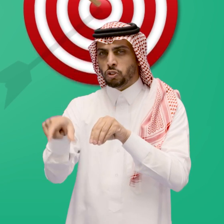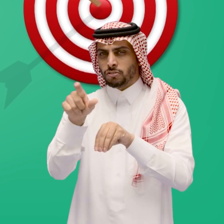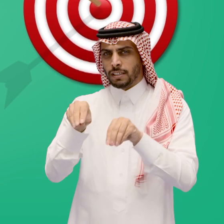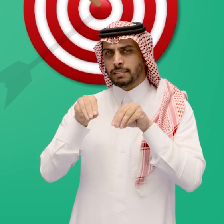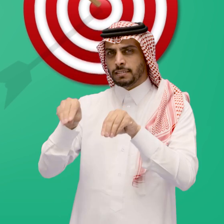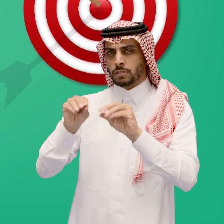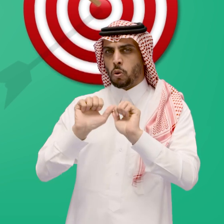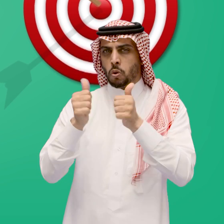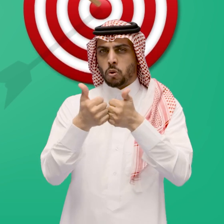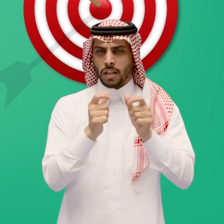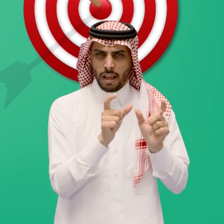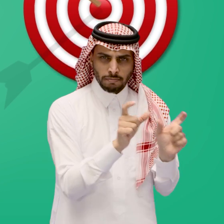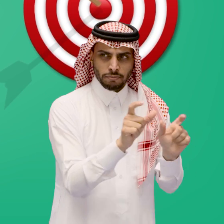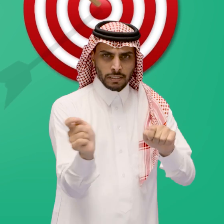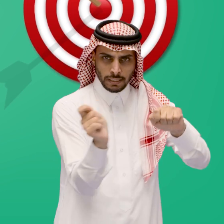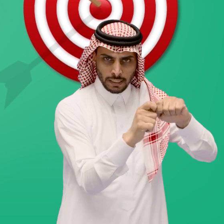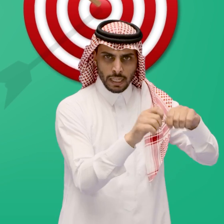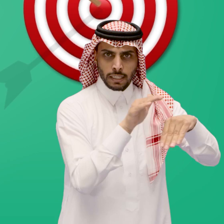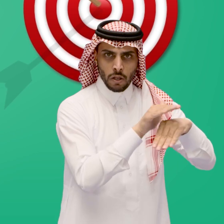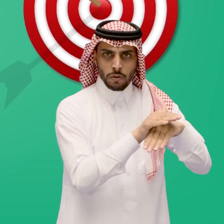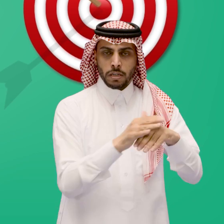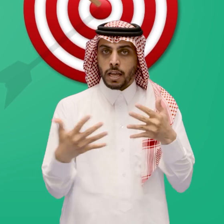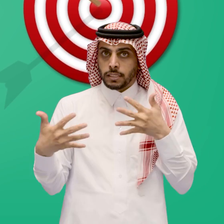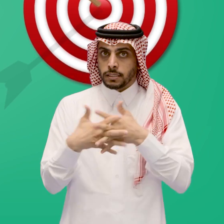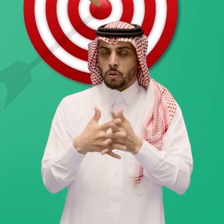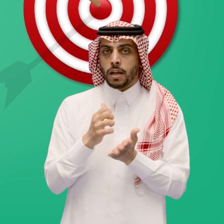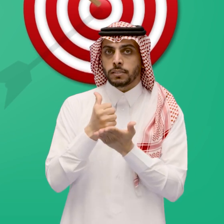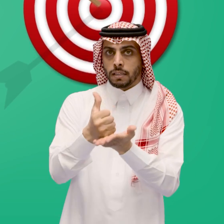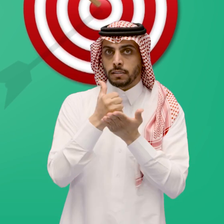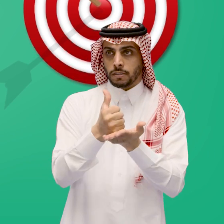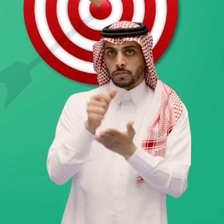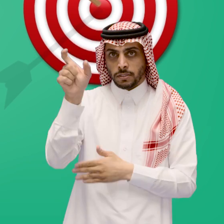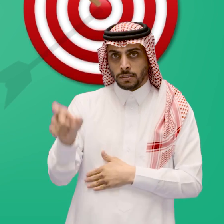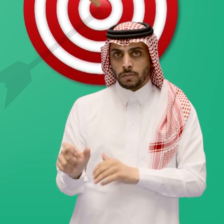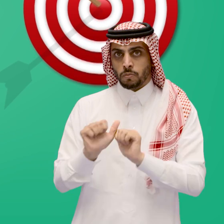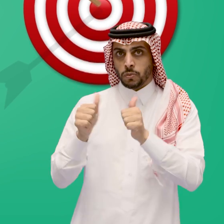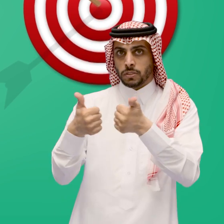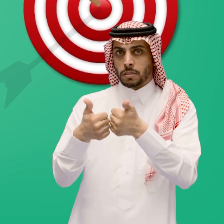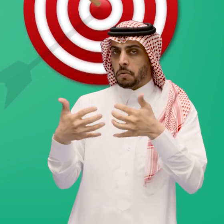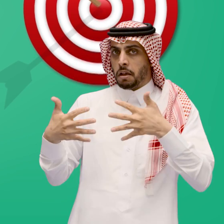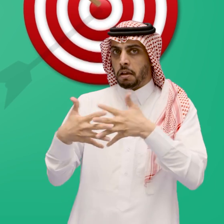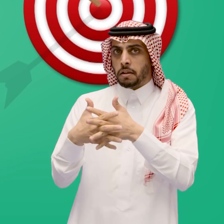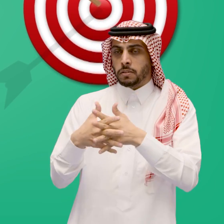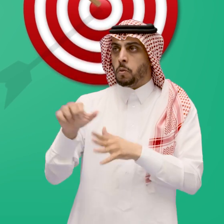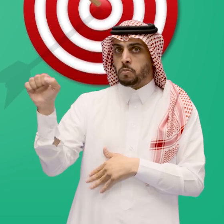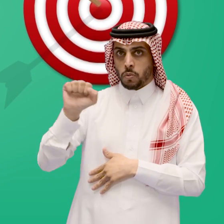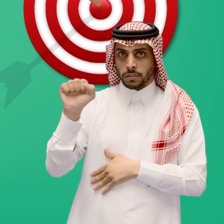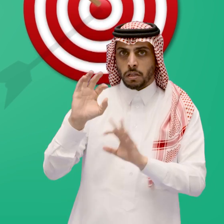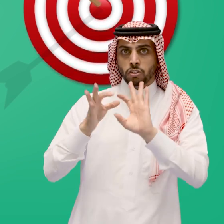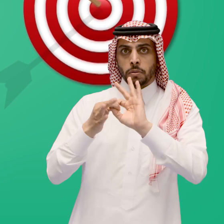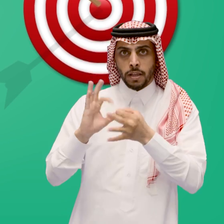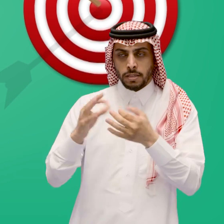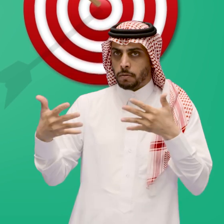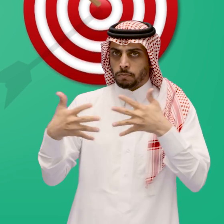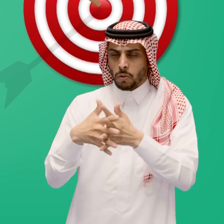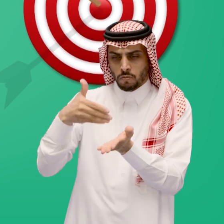الوقاية الأسرية، تعزيز المشاركة التطوعية لأفراد المجتمع المدني ومؤسساته في